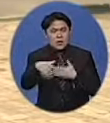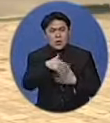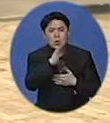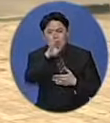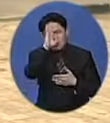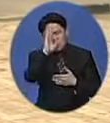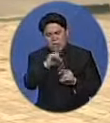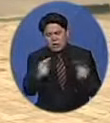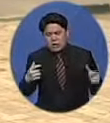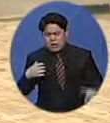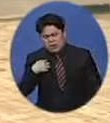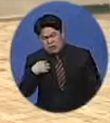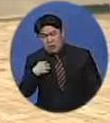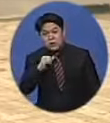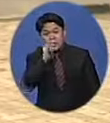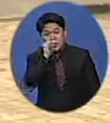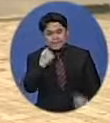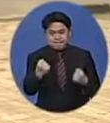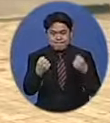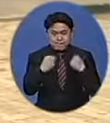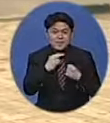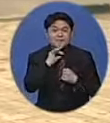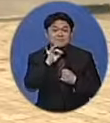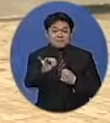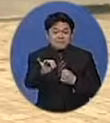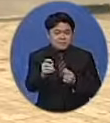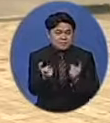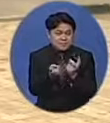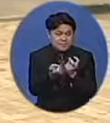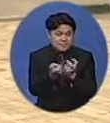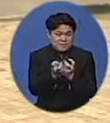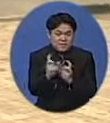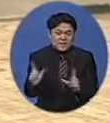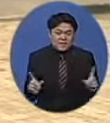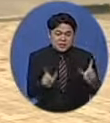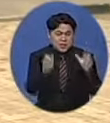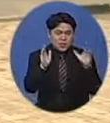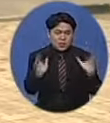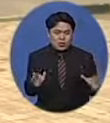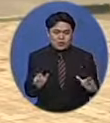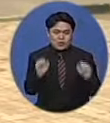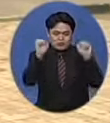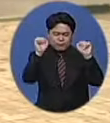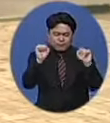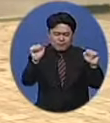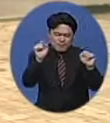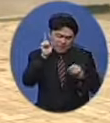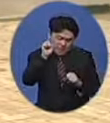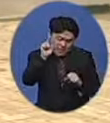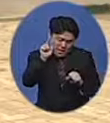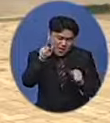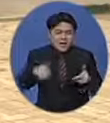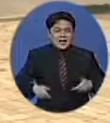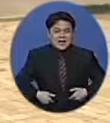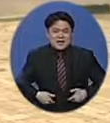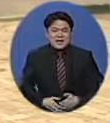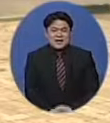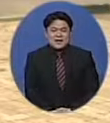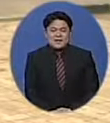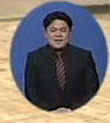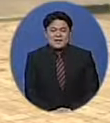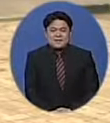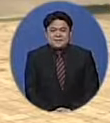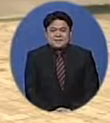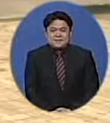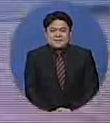커지고 있습니다. 건강한 100세 시대를 맞이하는 방법은 생활 속 꾸준한 운동에 있습니다. 복지TV 뉴스